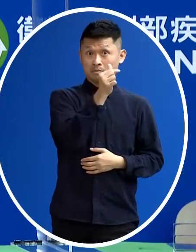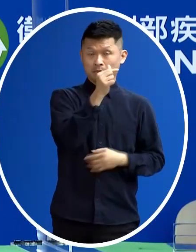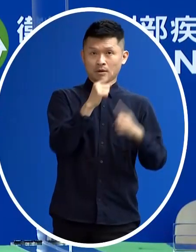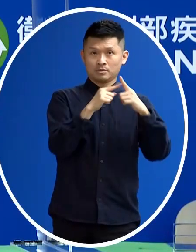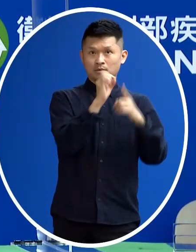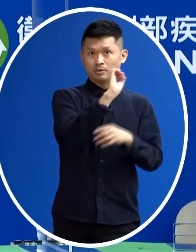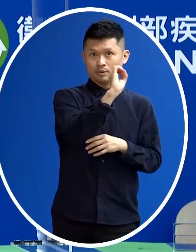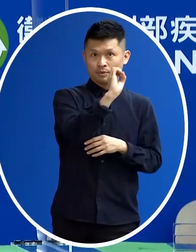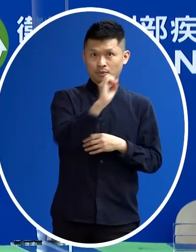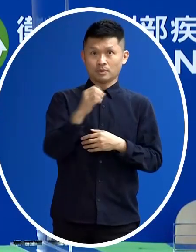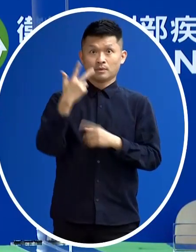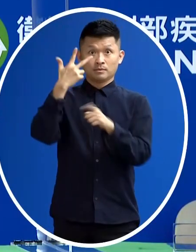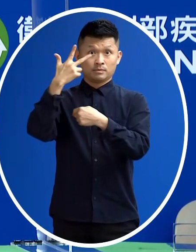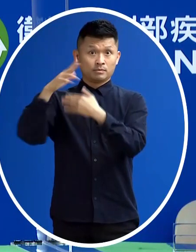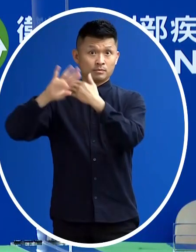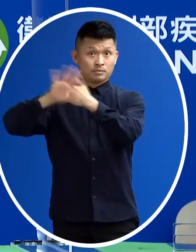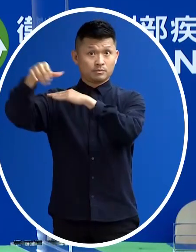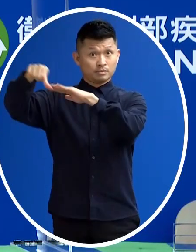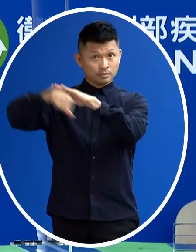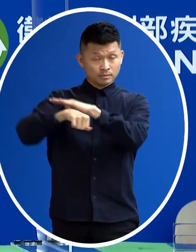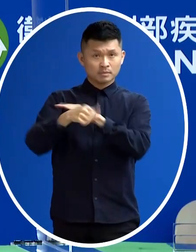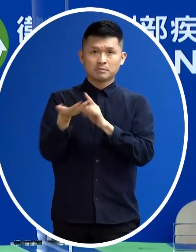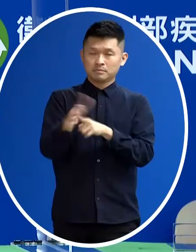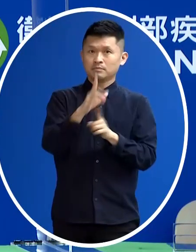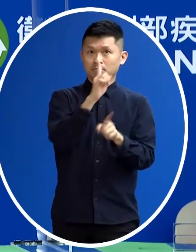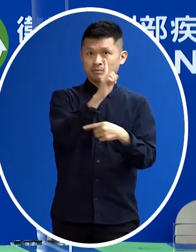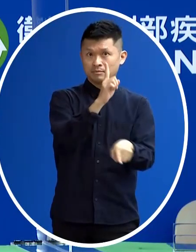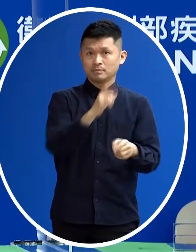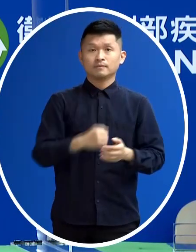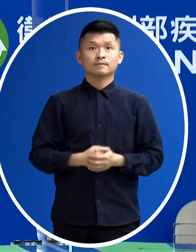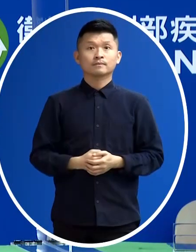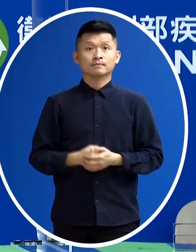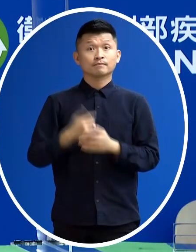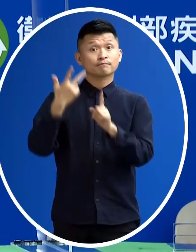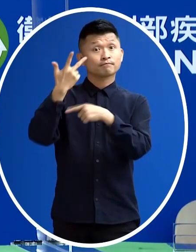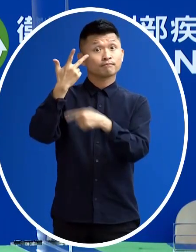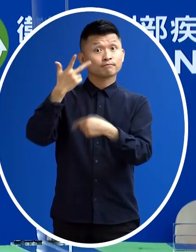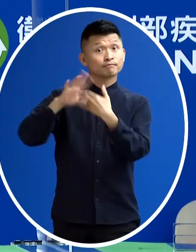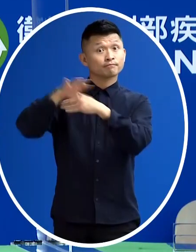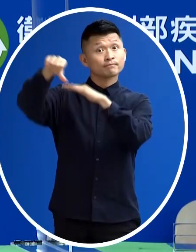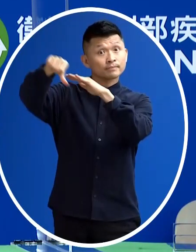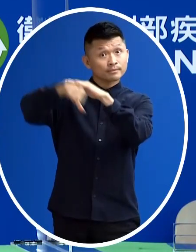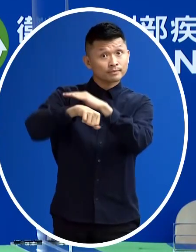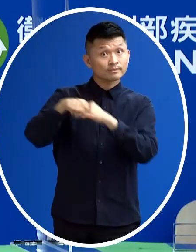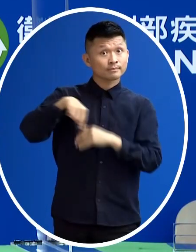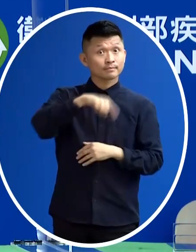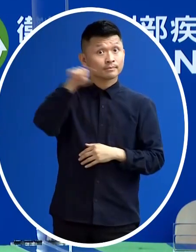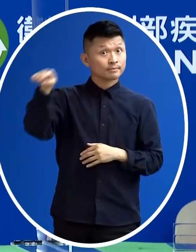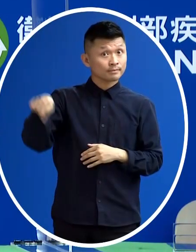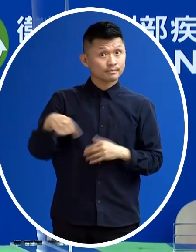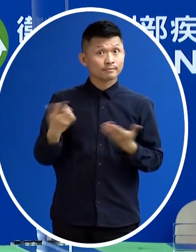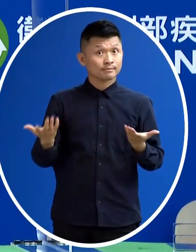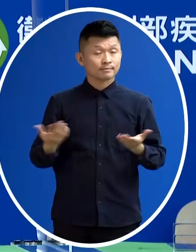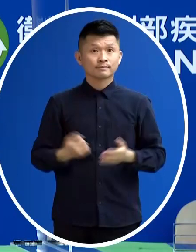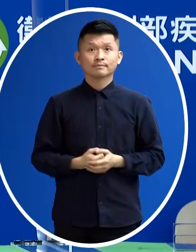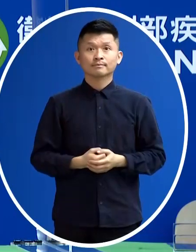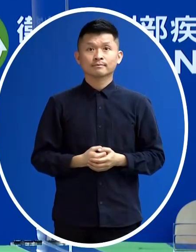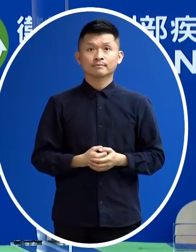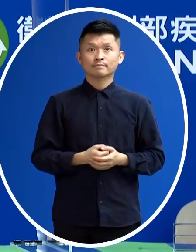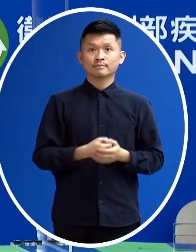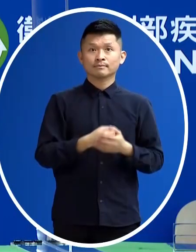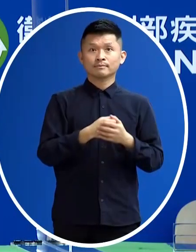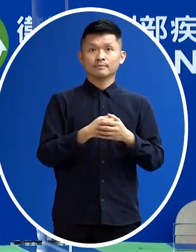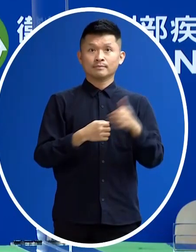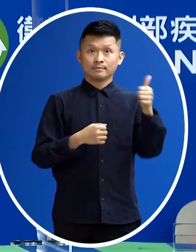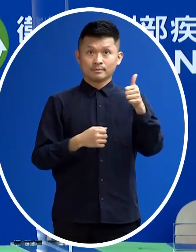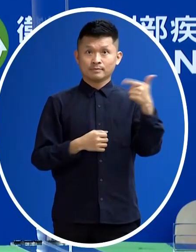例，七例境外入跟一个死亡的个案哦。那这七例的境外移入的个案是六